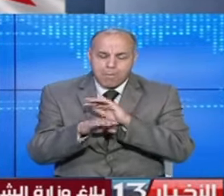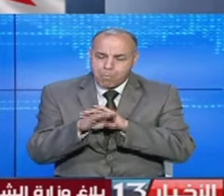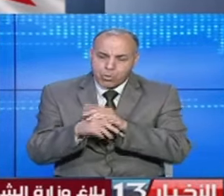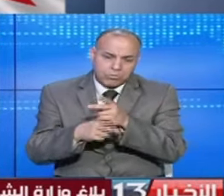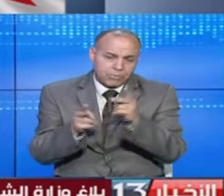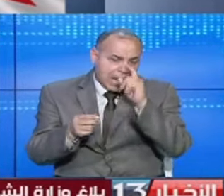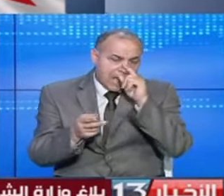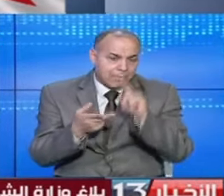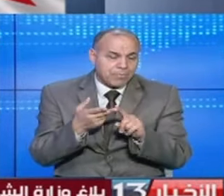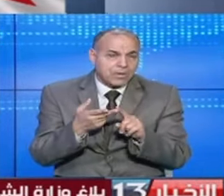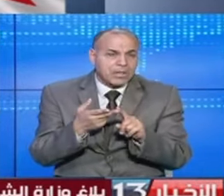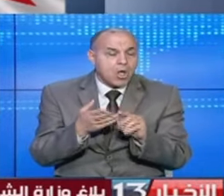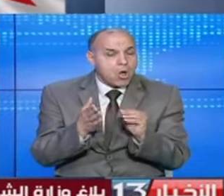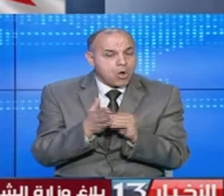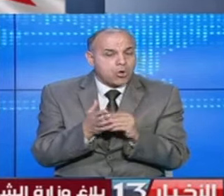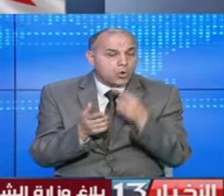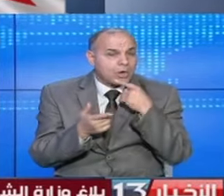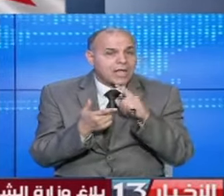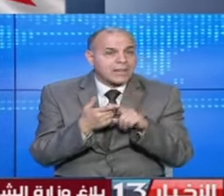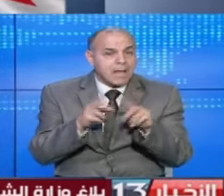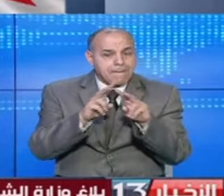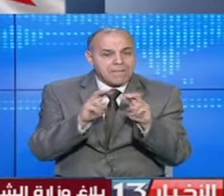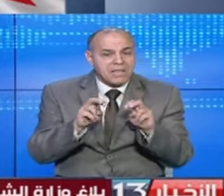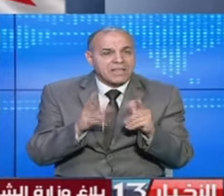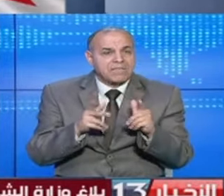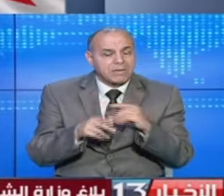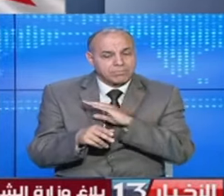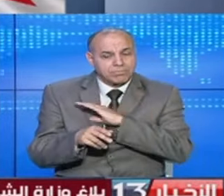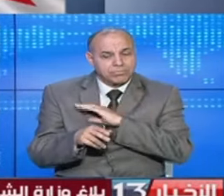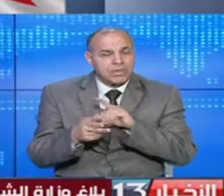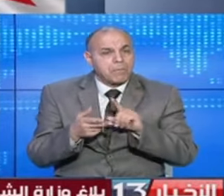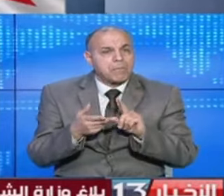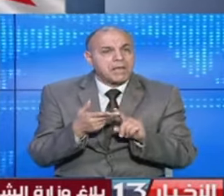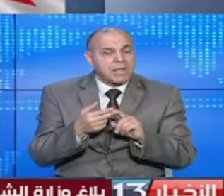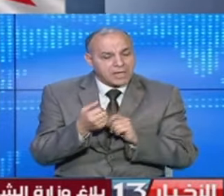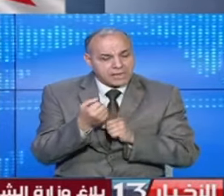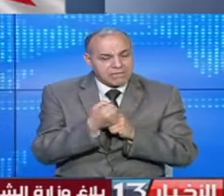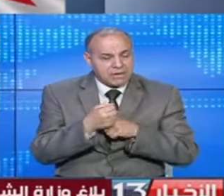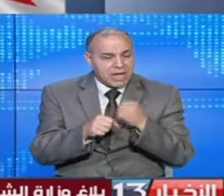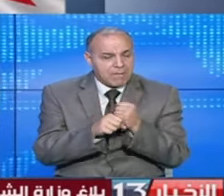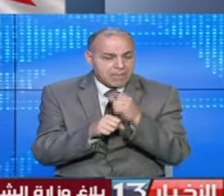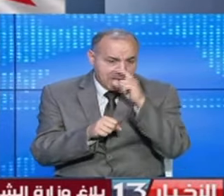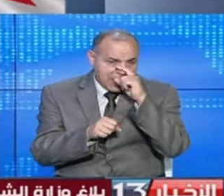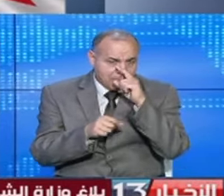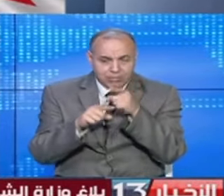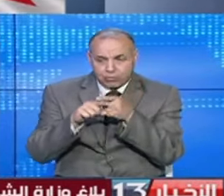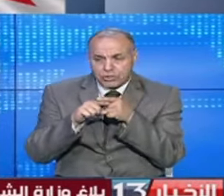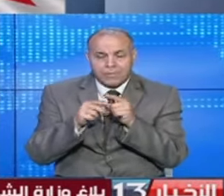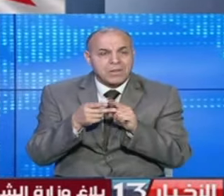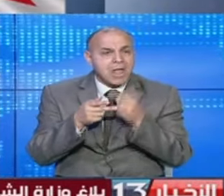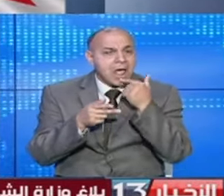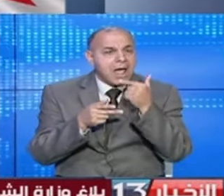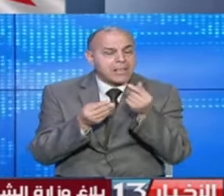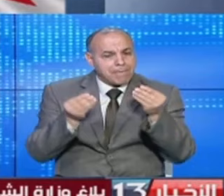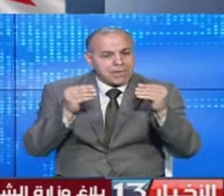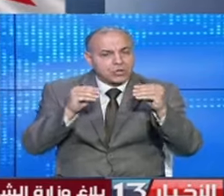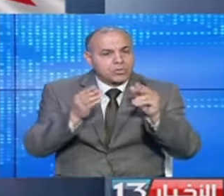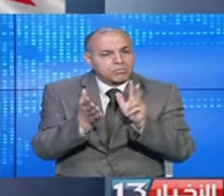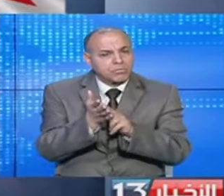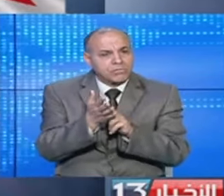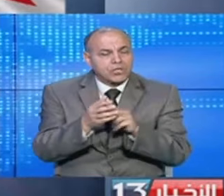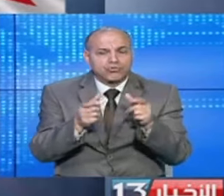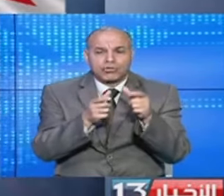القضايا العربية، إضافة إلى بحث السبل الكفيلة بدفع العمل العربي المشترك ومزيد